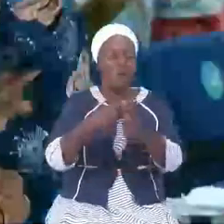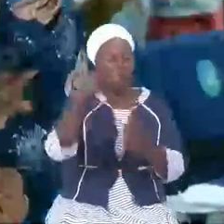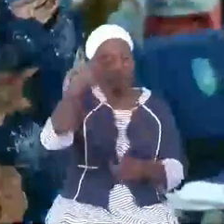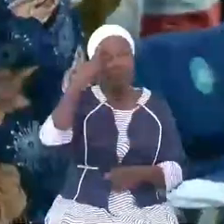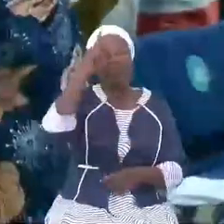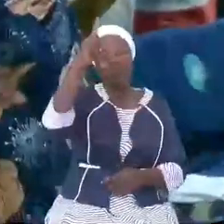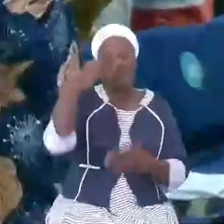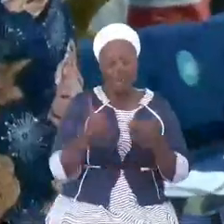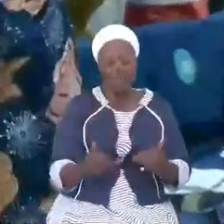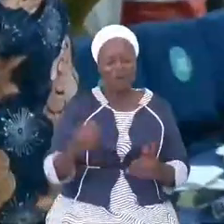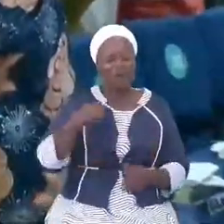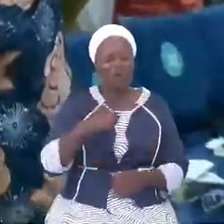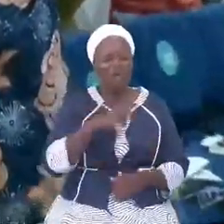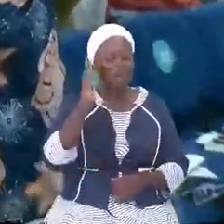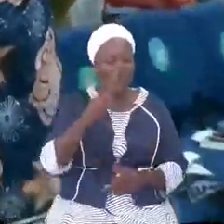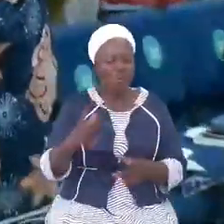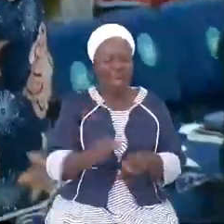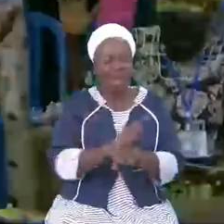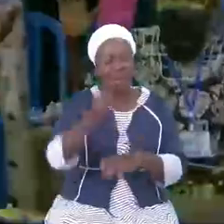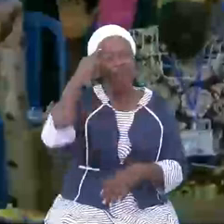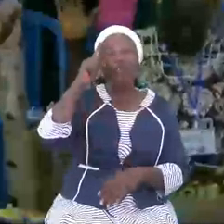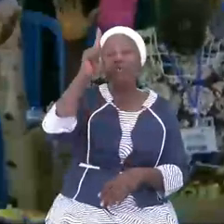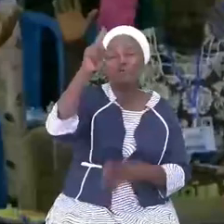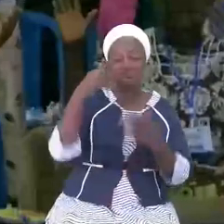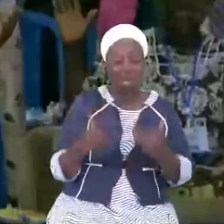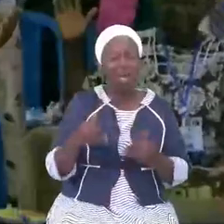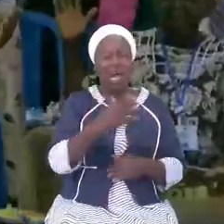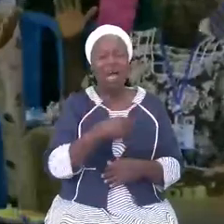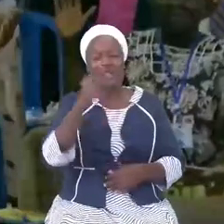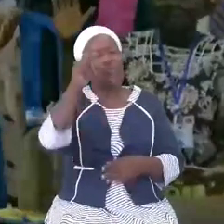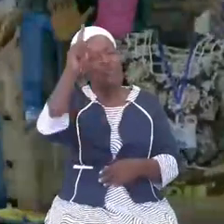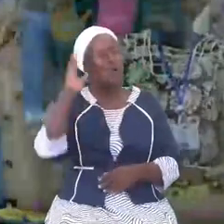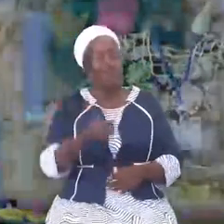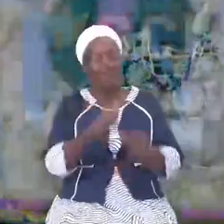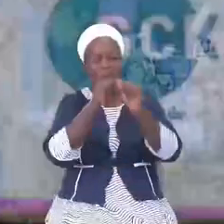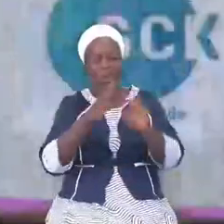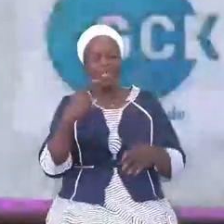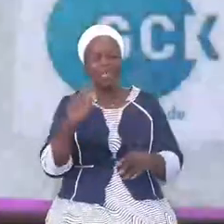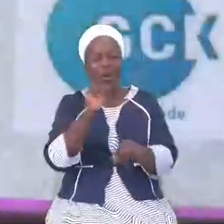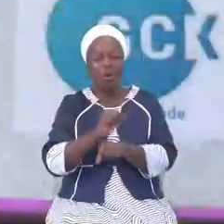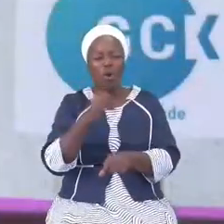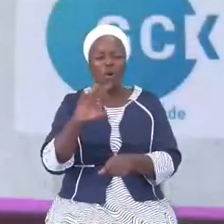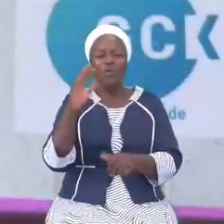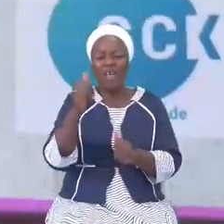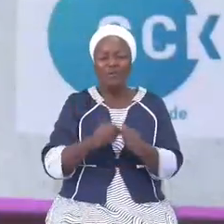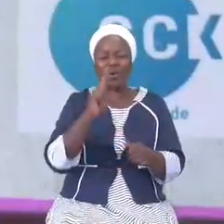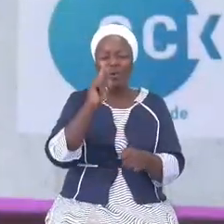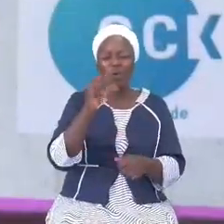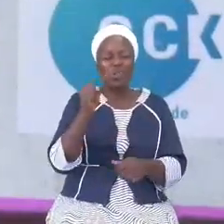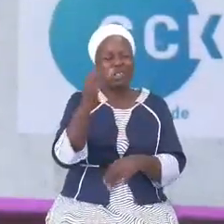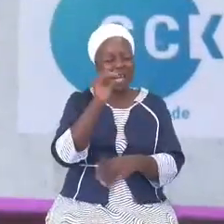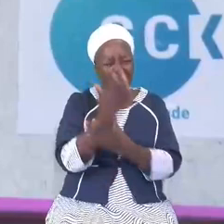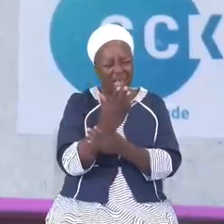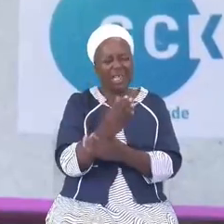allons travailler pour toi maintenant. Et tu béniras l'œuvre des mains de chacun partout au nom